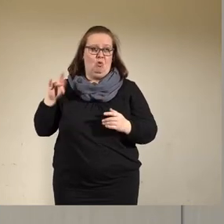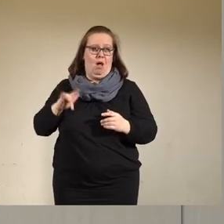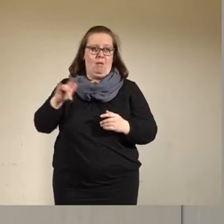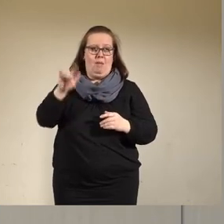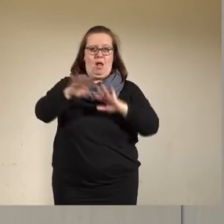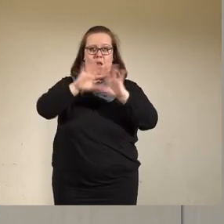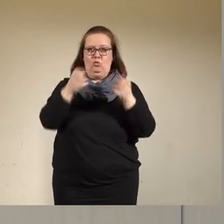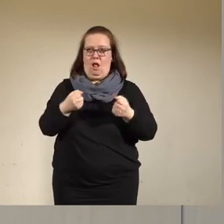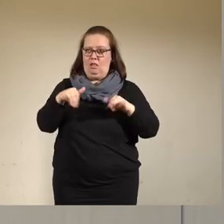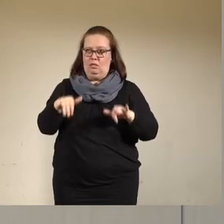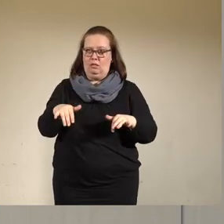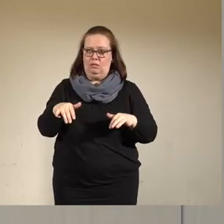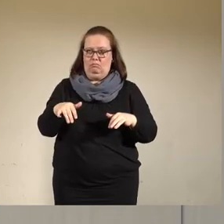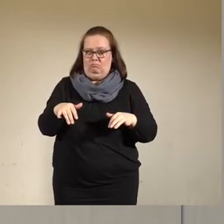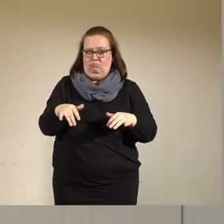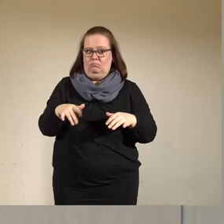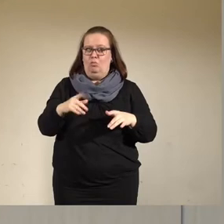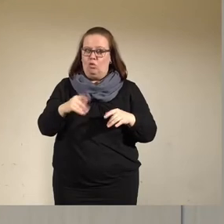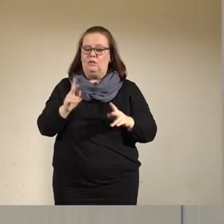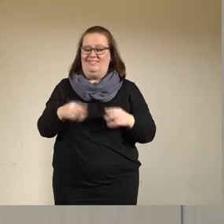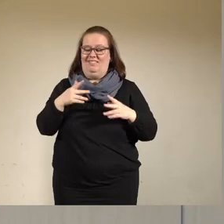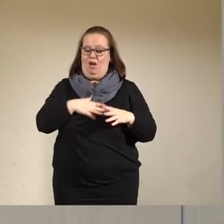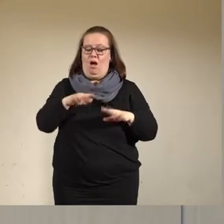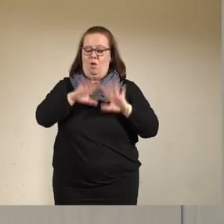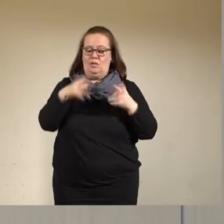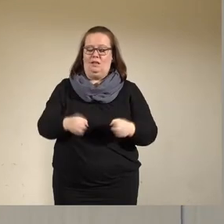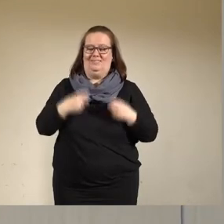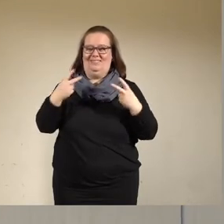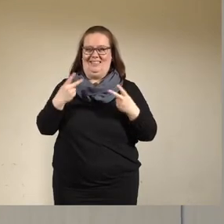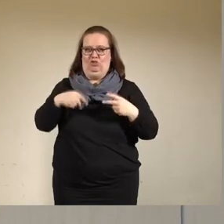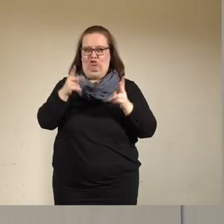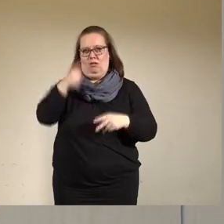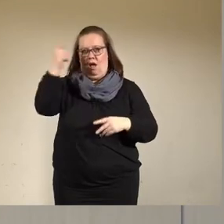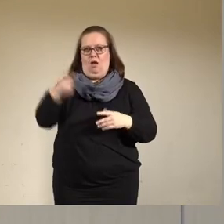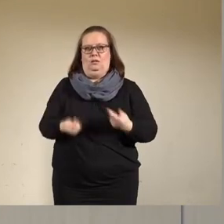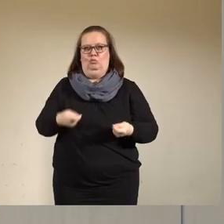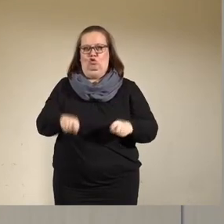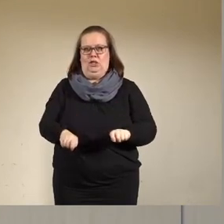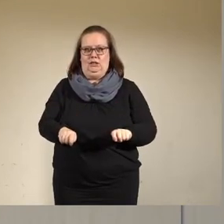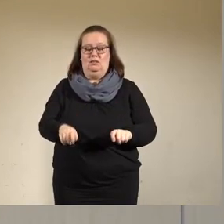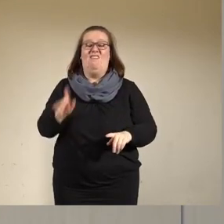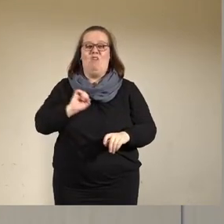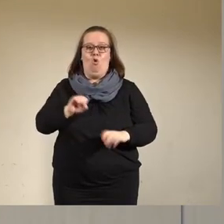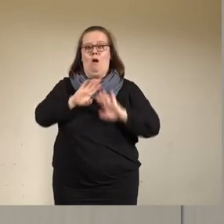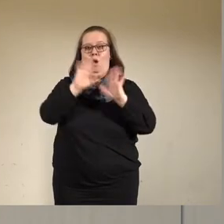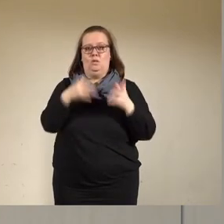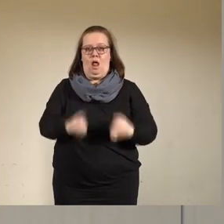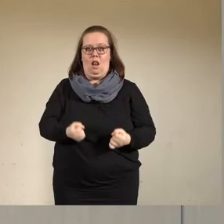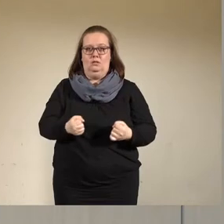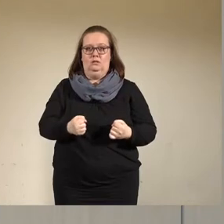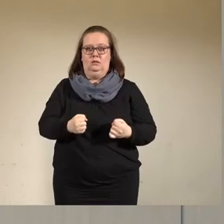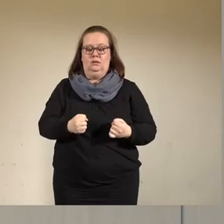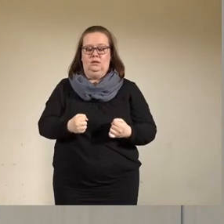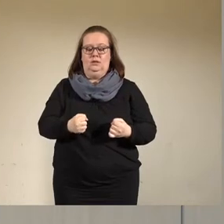der Haushalt ist eines der wichtigsten Sachen, die man so im Stadtrat beschließen kann, denn im Haushalt